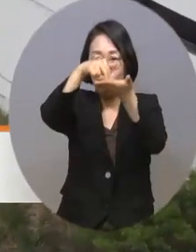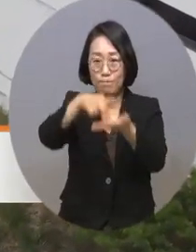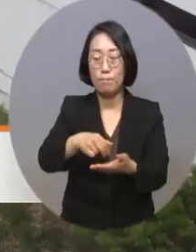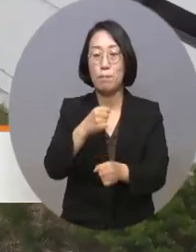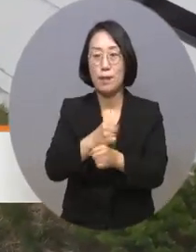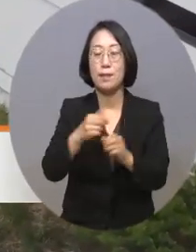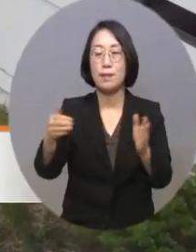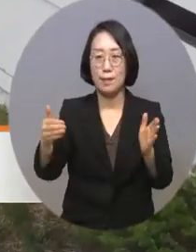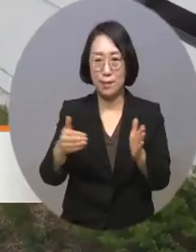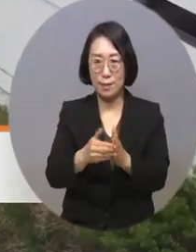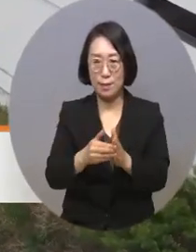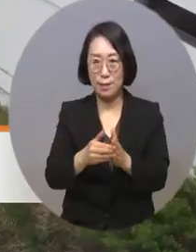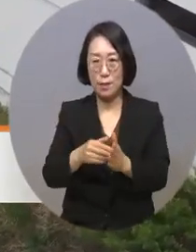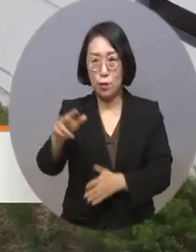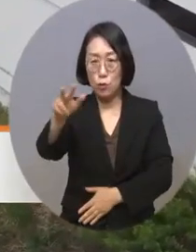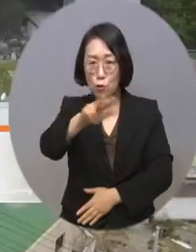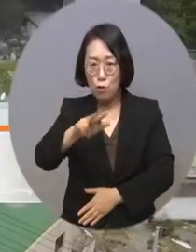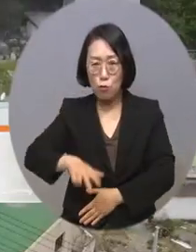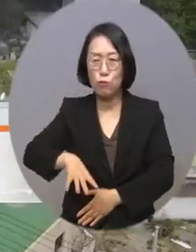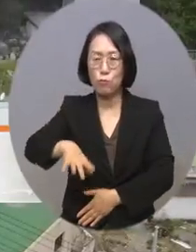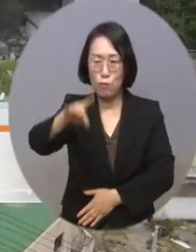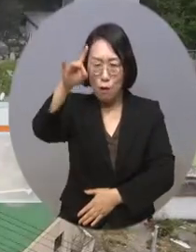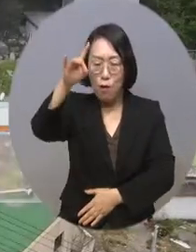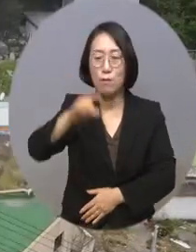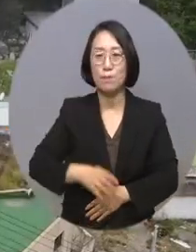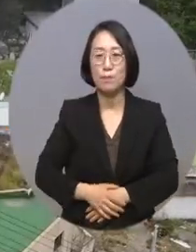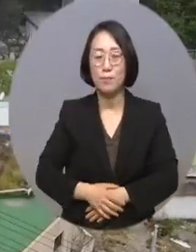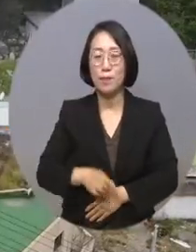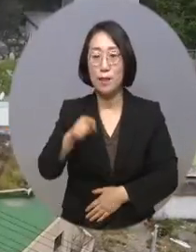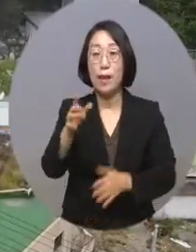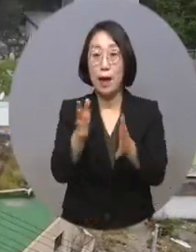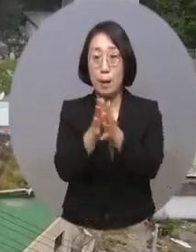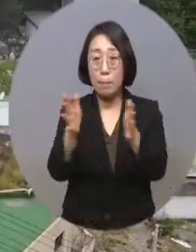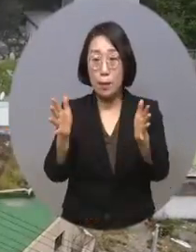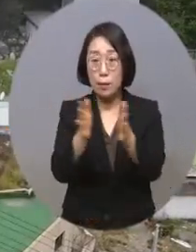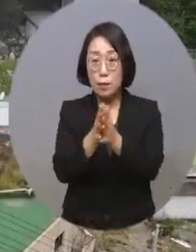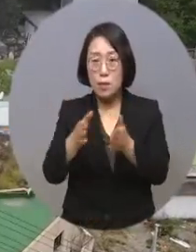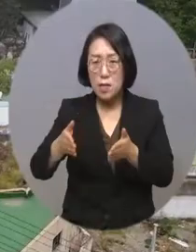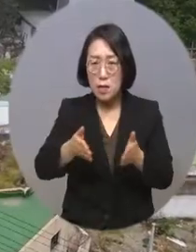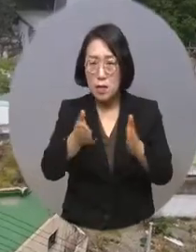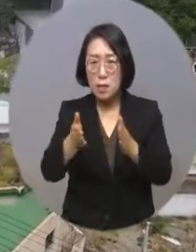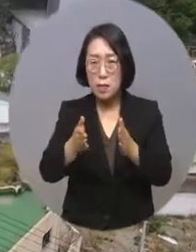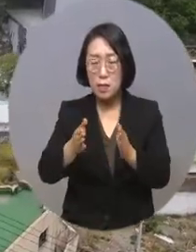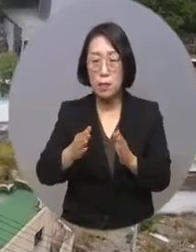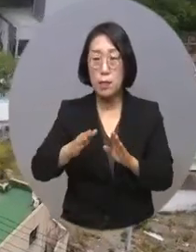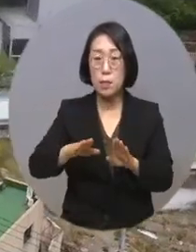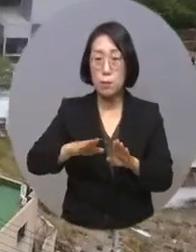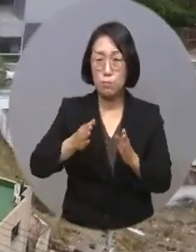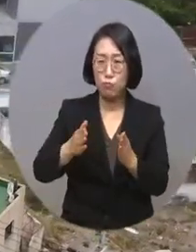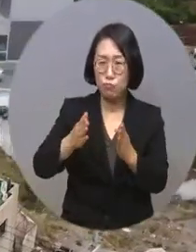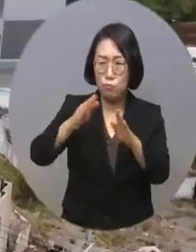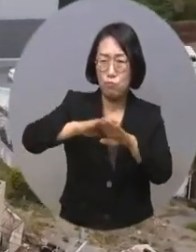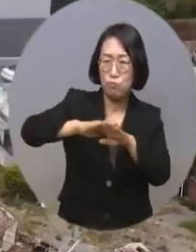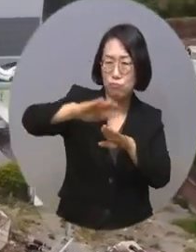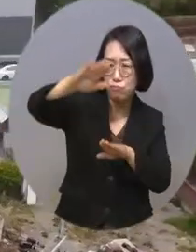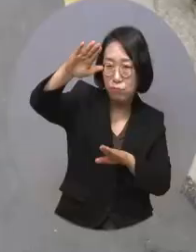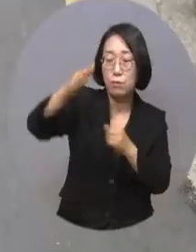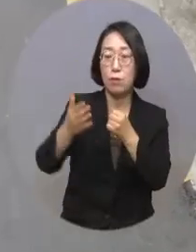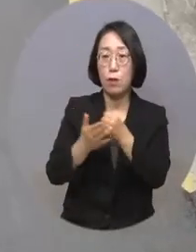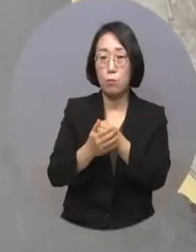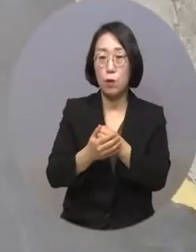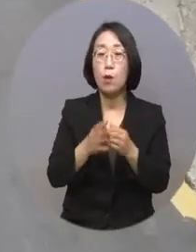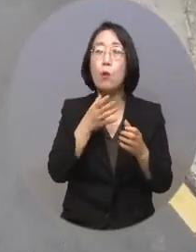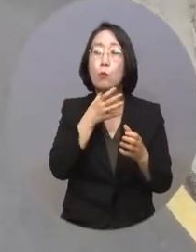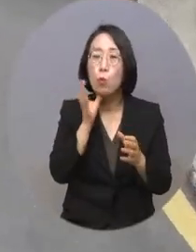단일 아파트로는 전국 최초입니다. 이 아파트는 진출입로가 극경사로 이루어져 있어 노약자와